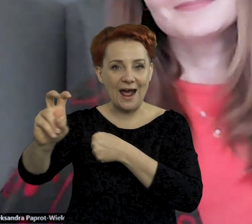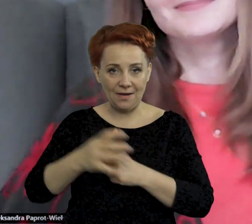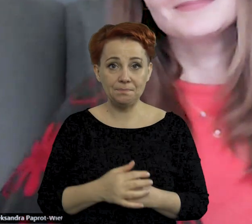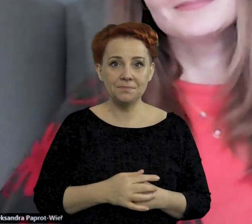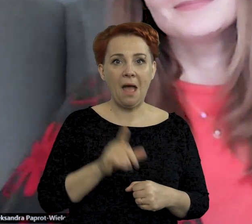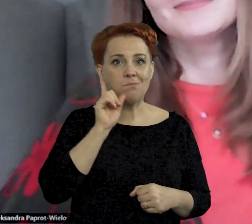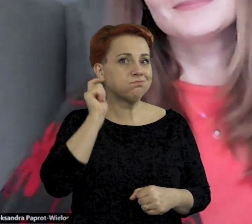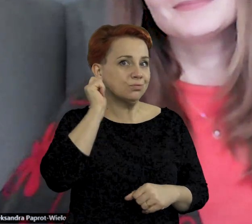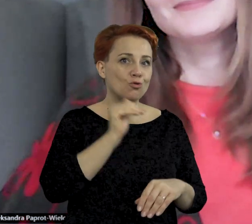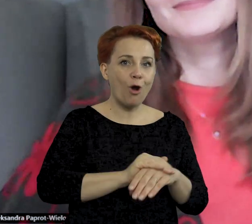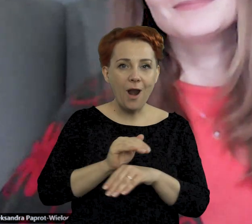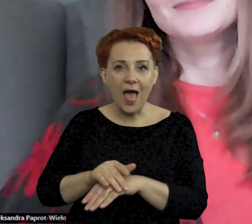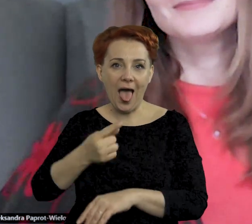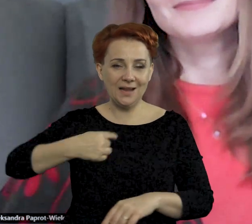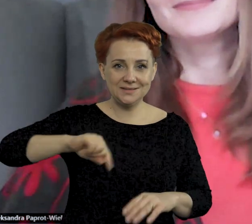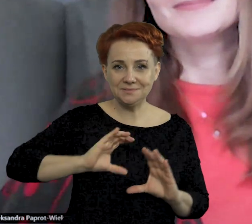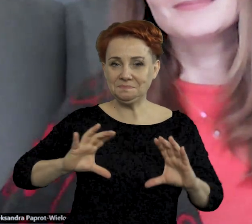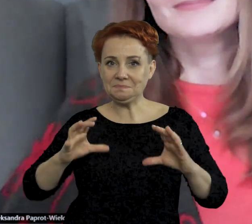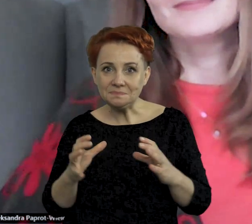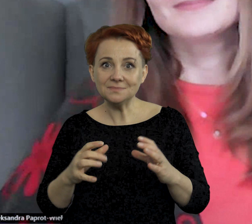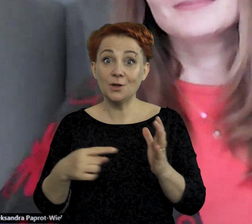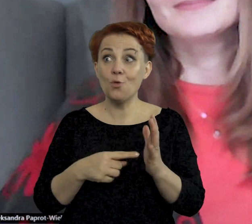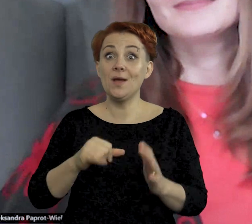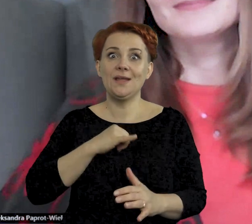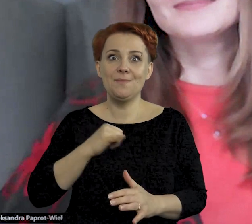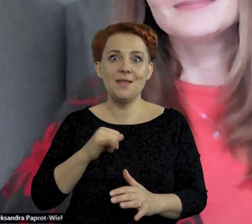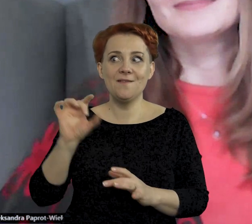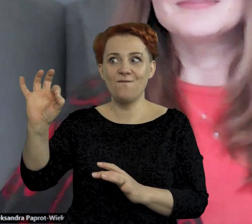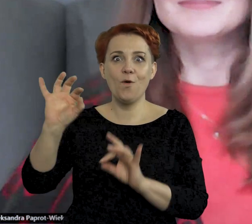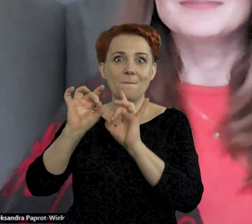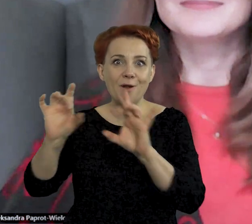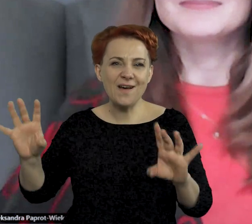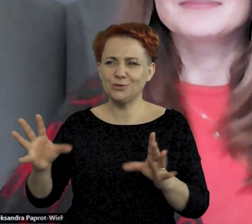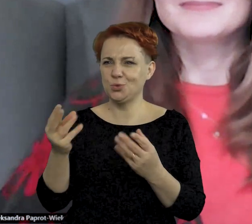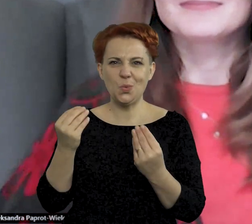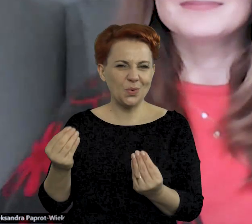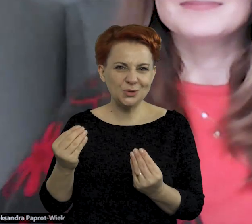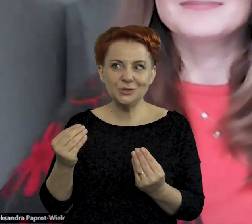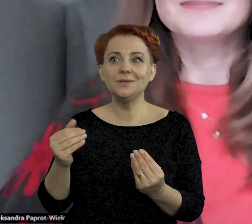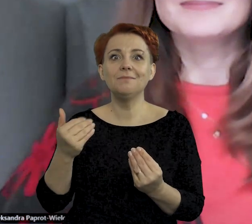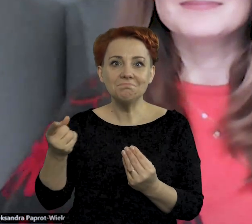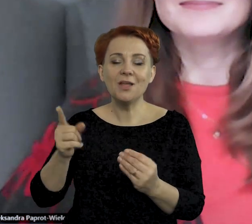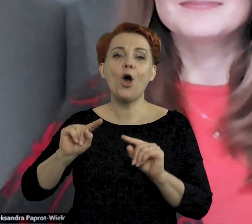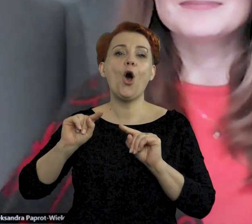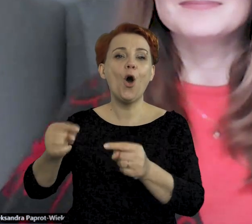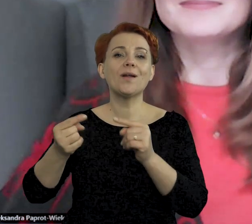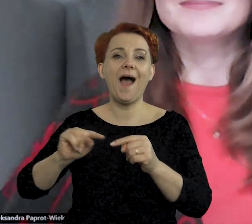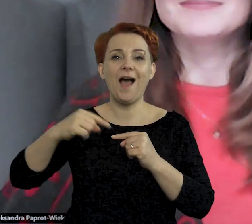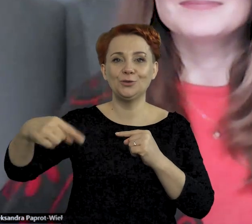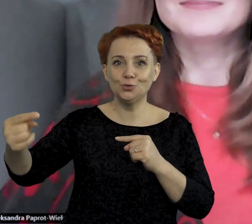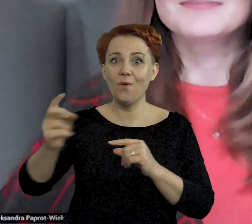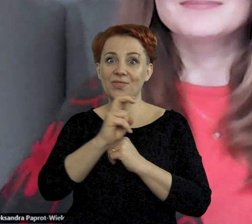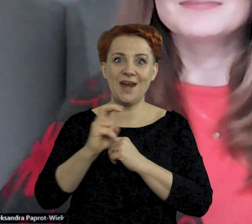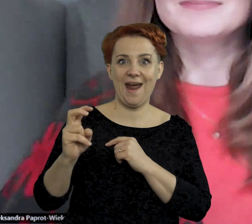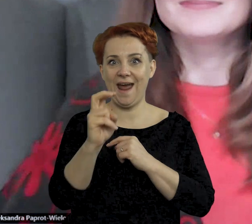koleżanki w związku z tym przy okazji imienin profesor czy jej urodzin organizują w ramach przejazdów